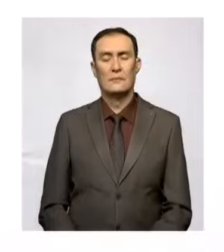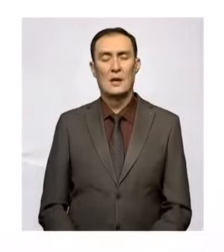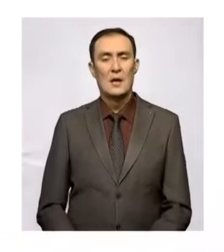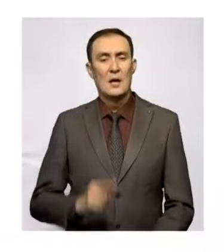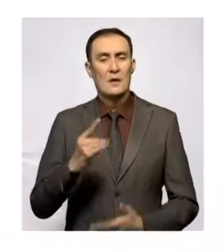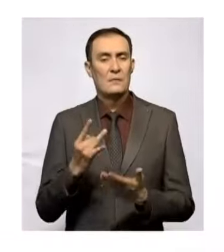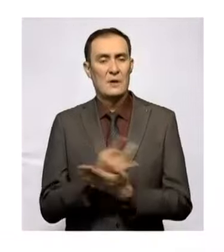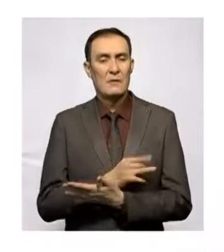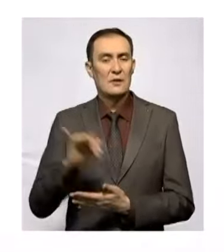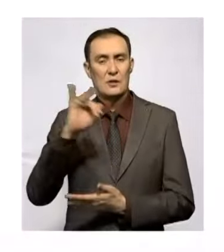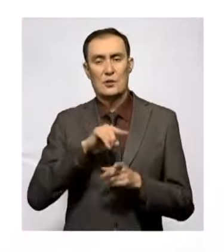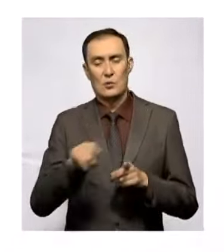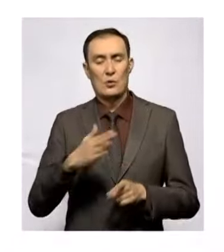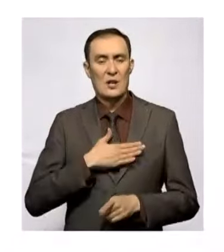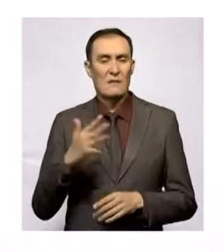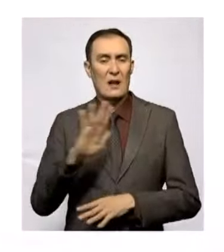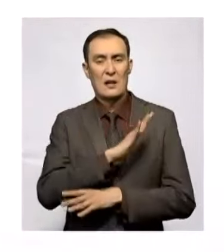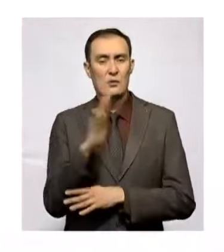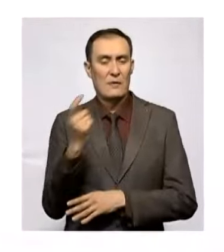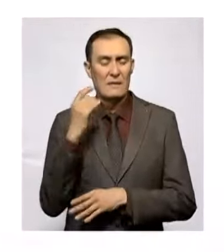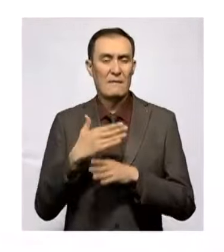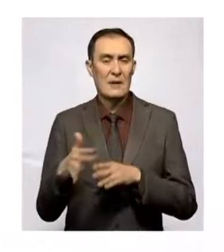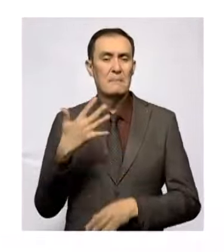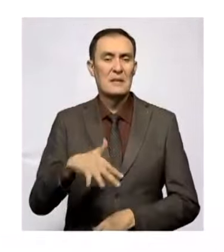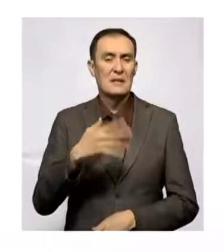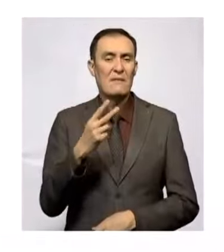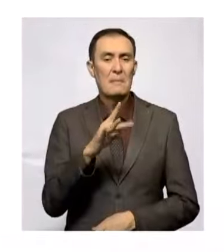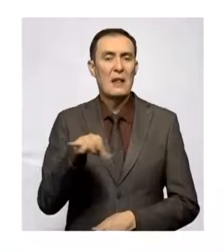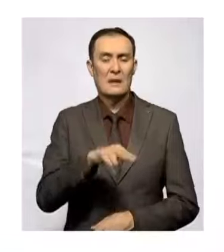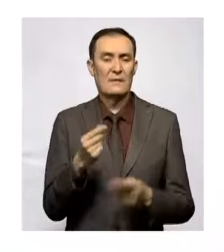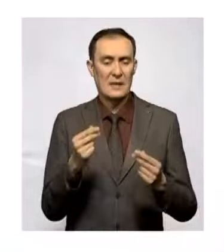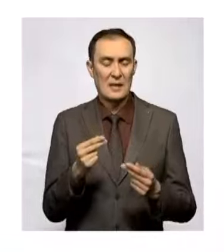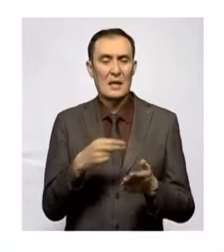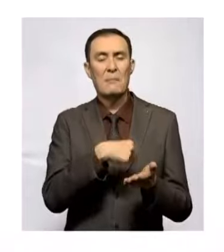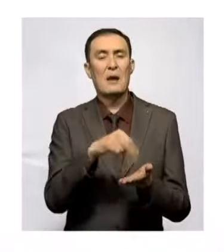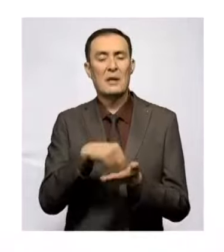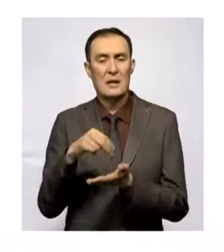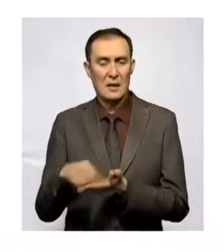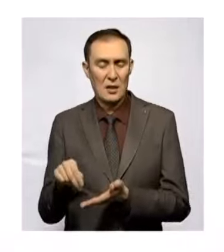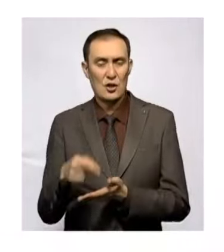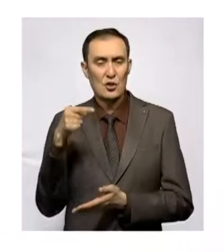Впервые за всю историю лесного хозяйства страны выделено 52 миллиарда тенге на приобретение